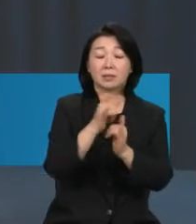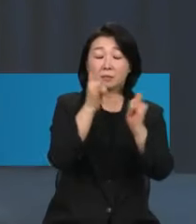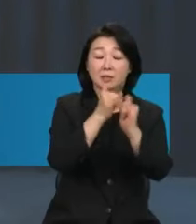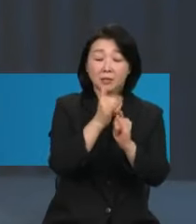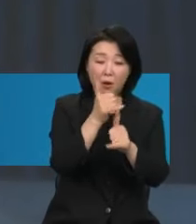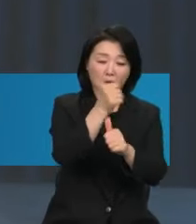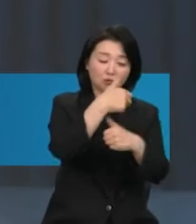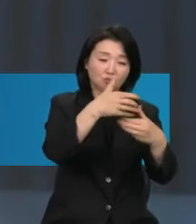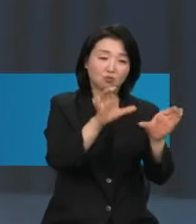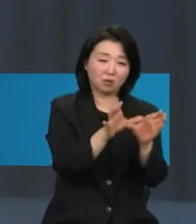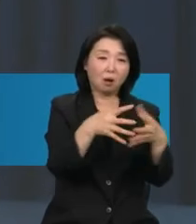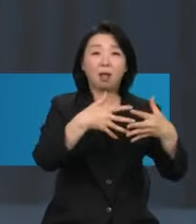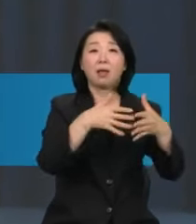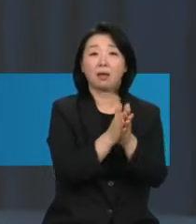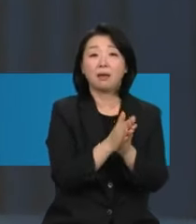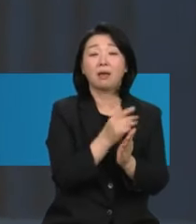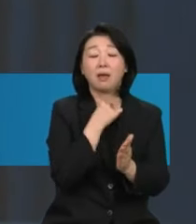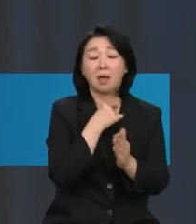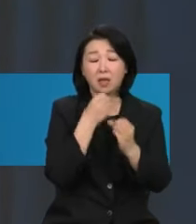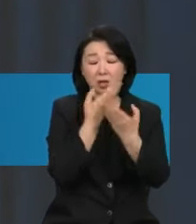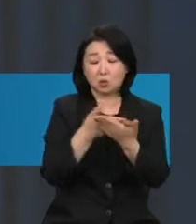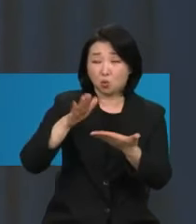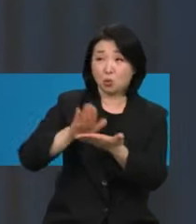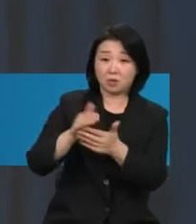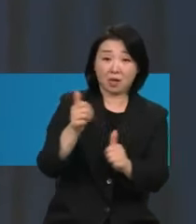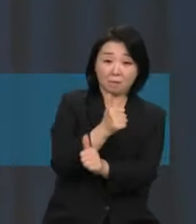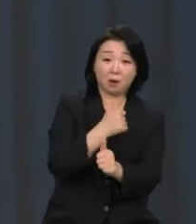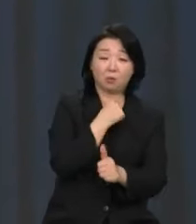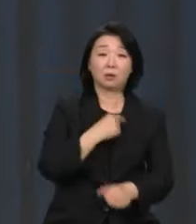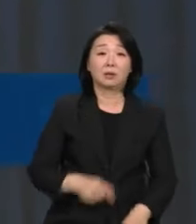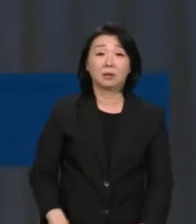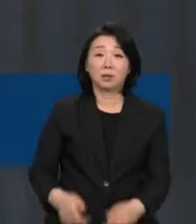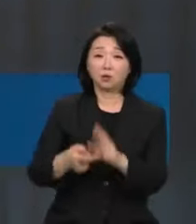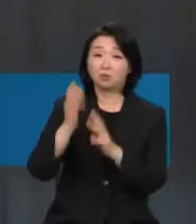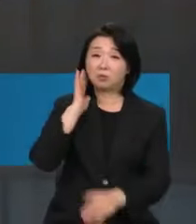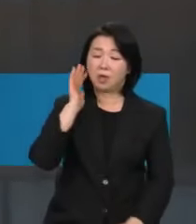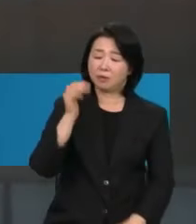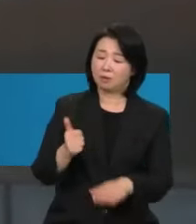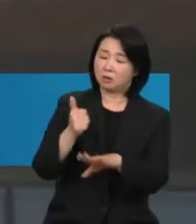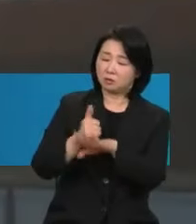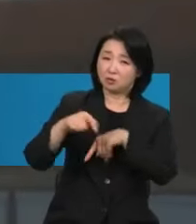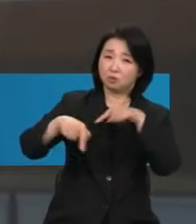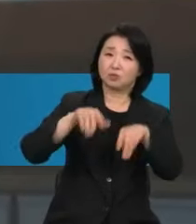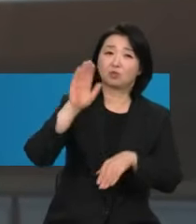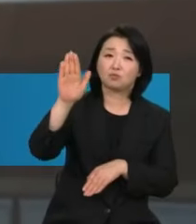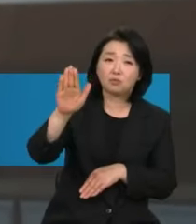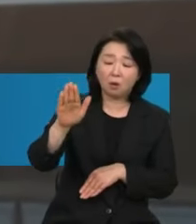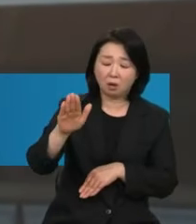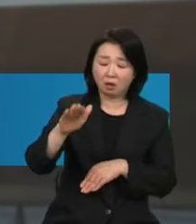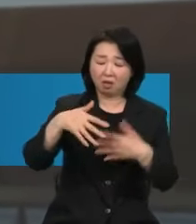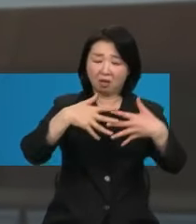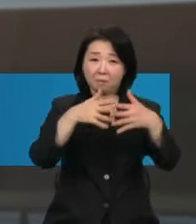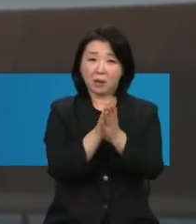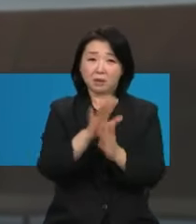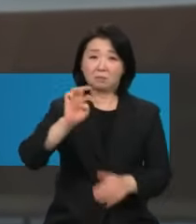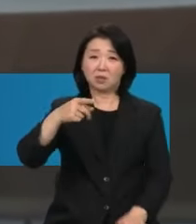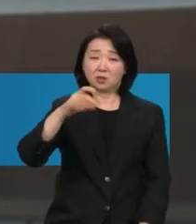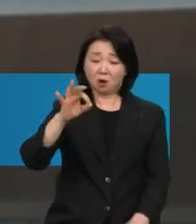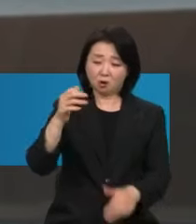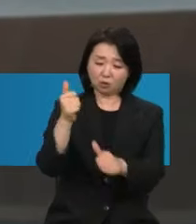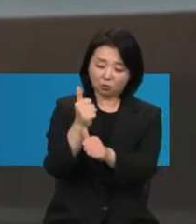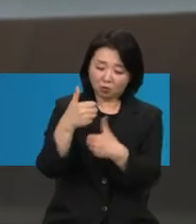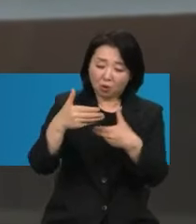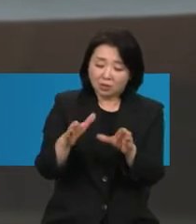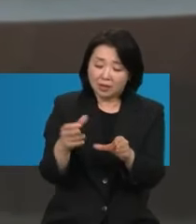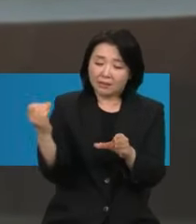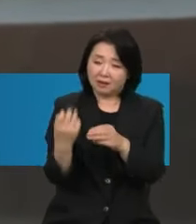조직개편 방안을 검토 중인 걸로 전해졌습니다. 그런데 이걸 놓고 윤 대통령이 취임 직후 폐지했던 민정수석실을 되살리는 것 아니냐는